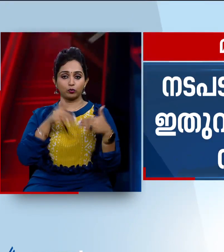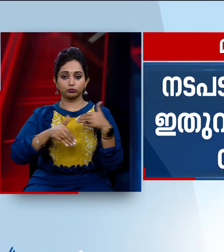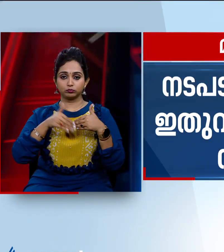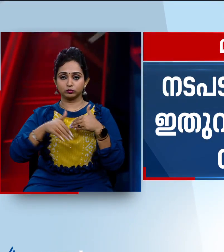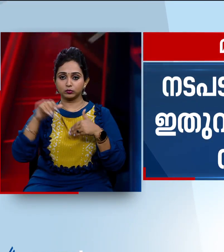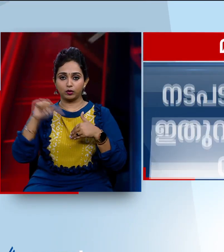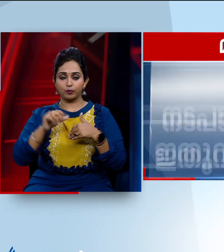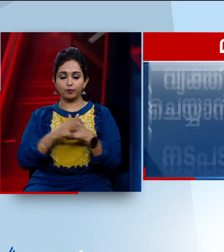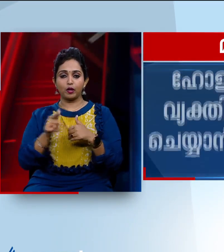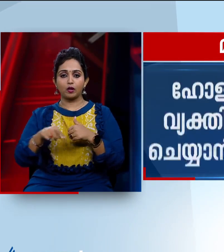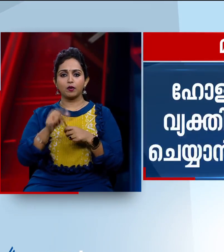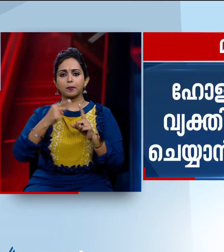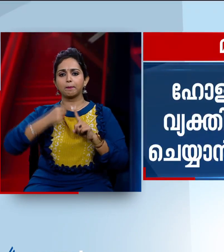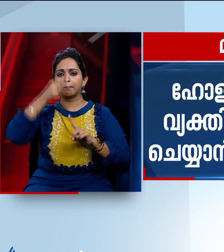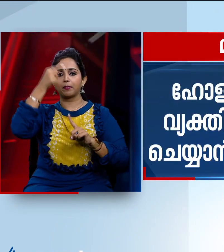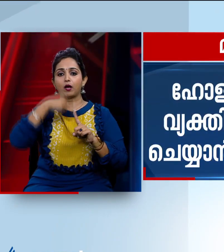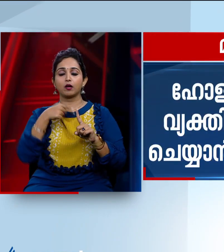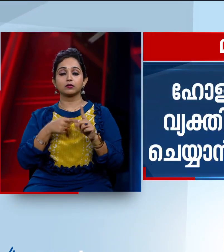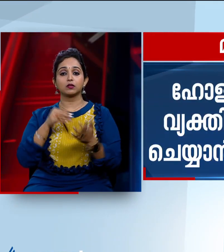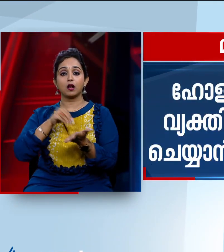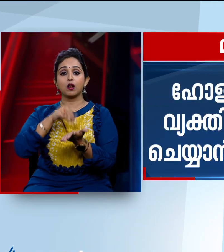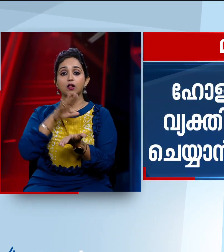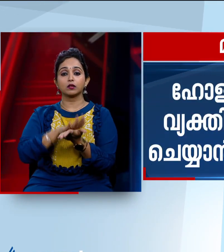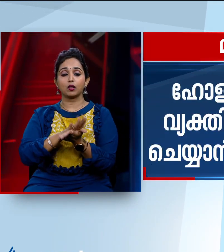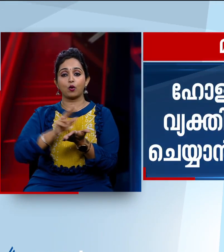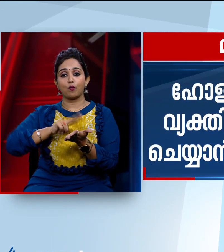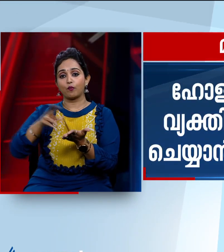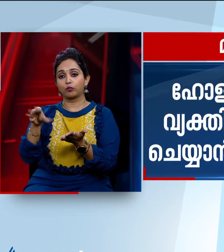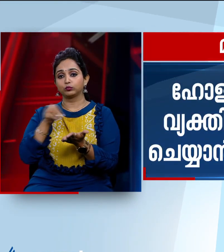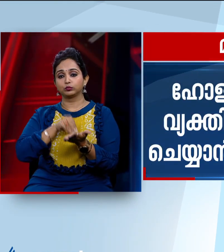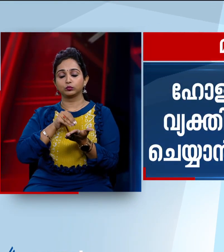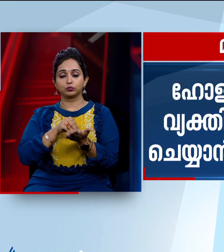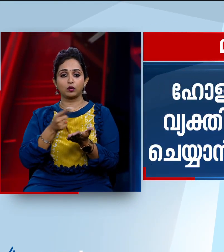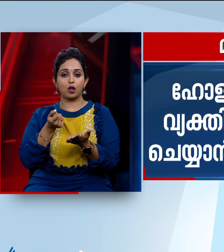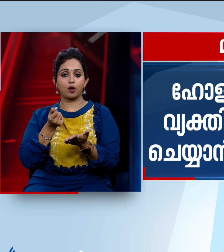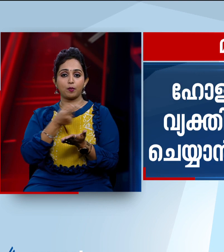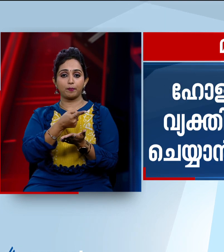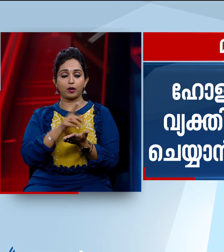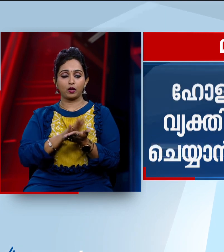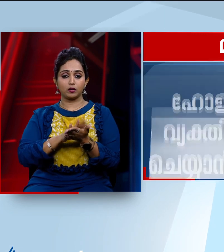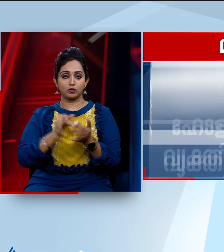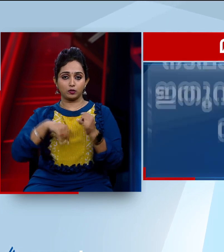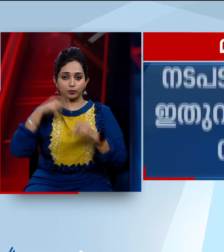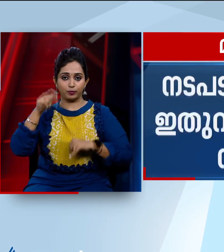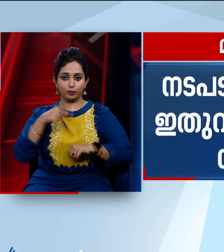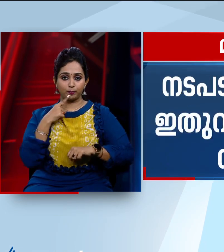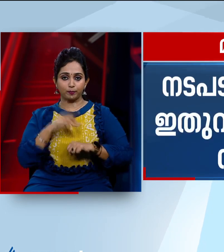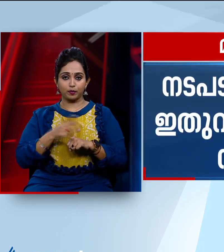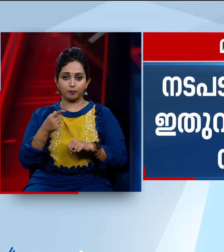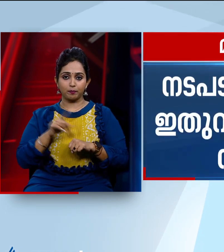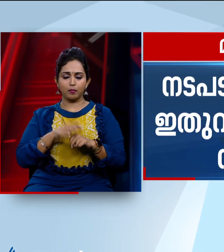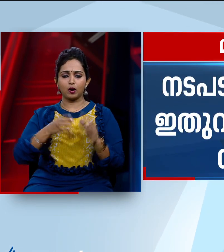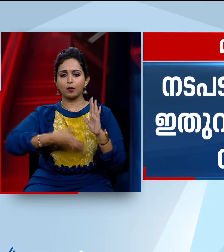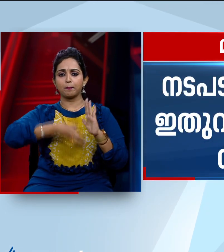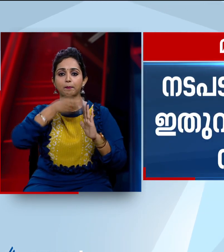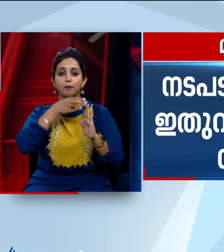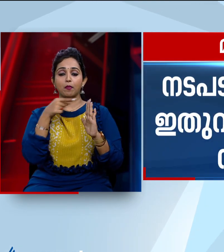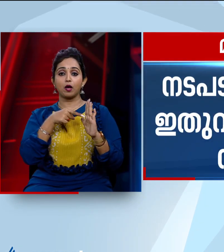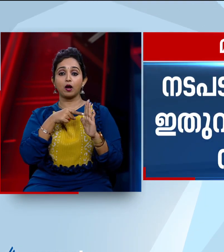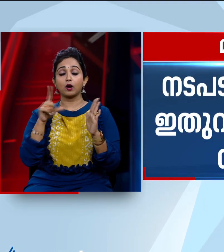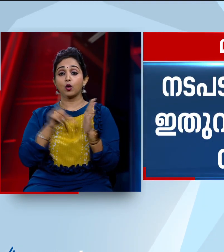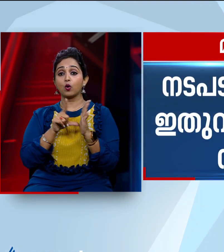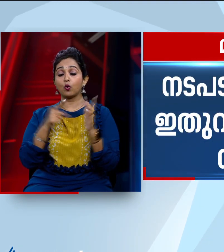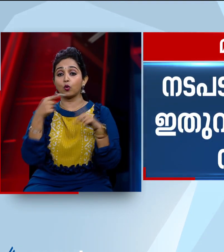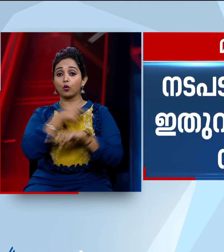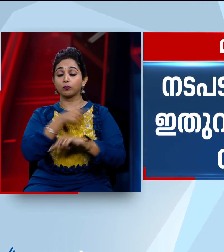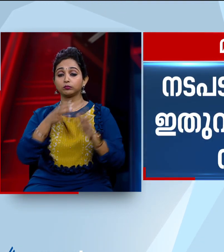ഇവരുടെ വ്യക്തിഗത സ്വത്തുക്കൾ കൂടി ജപ്തി ചെയ്ത് നഷ്ടപരിഹാരം നൽകാനുള്ള ഒരു ഉത്തരവ് ഇപ്പോൾ സുപ്രീംകോടതിയിൽ നിന്നുണ്ടായിരിക്കുന്നത്. അതേസമയം മരട് തീരദേശ നിയമം ലംഘിച്ച് കെട്ടിടം